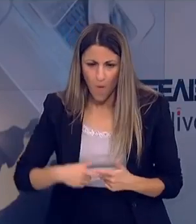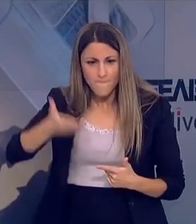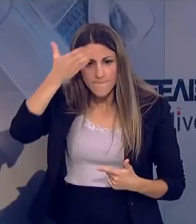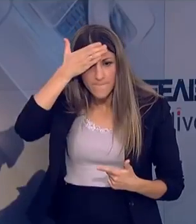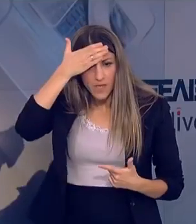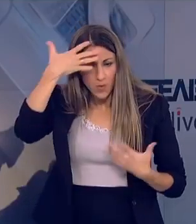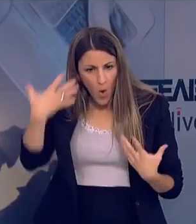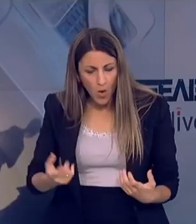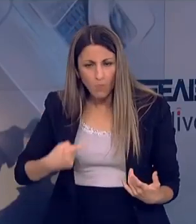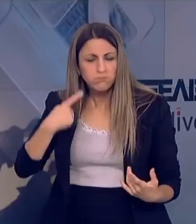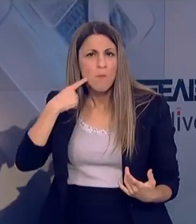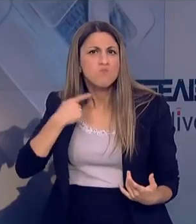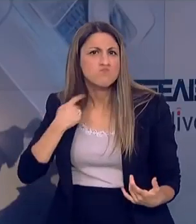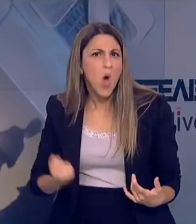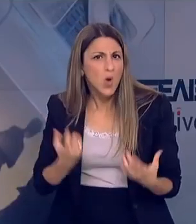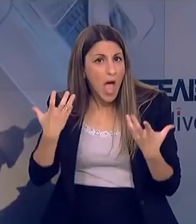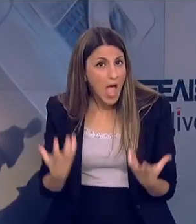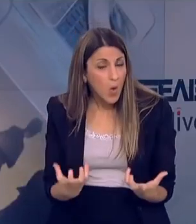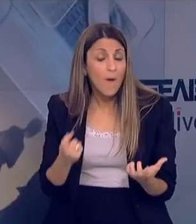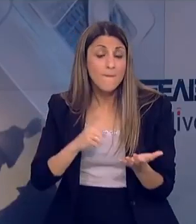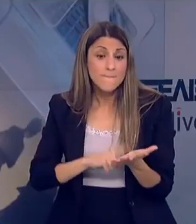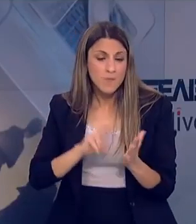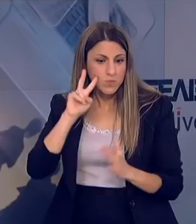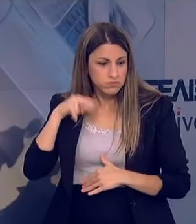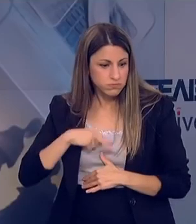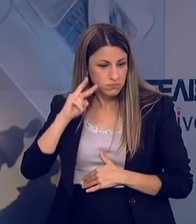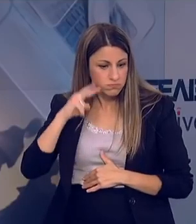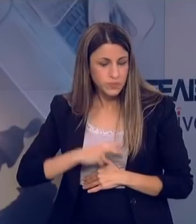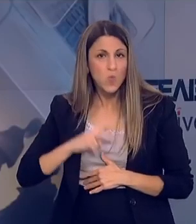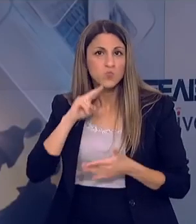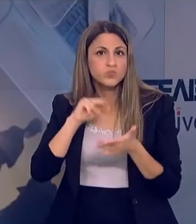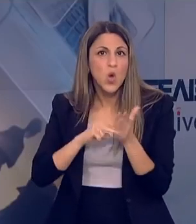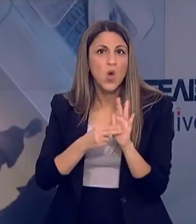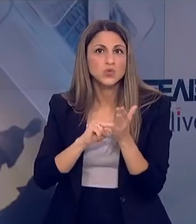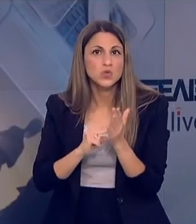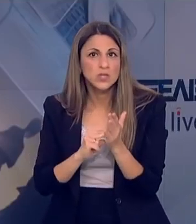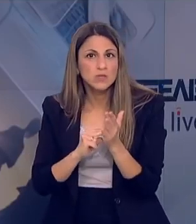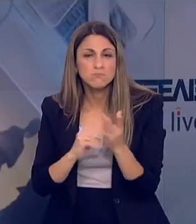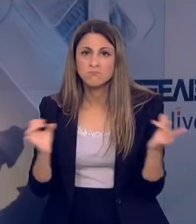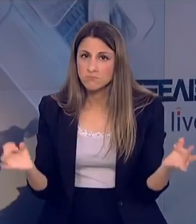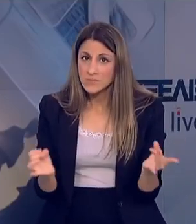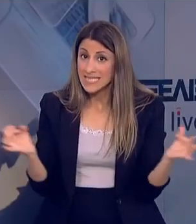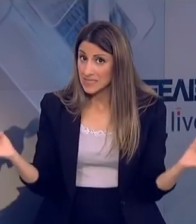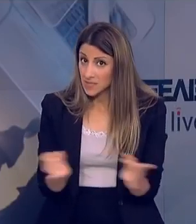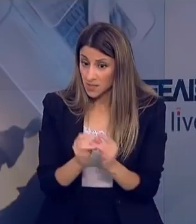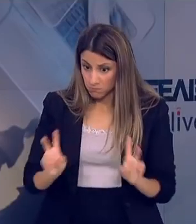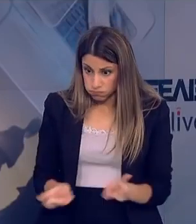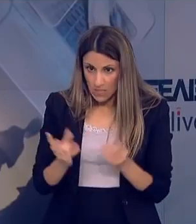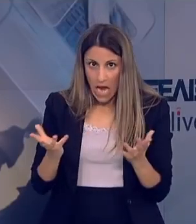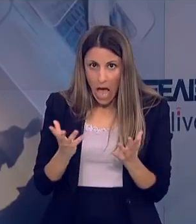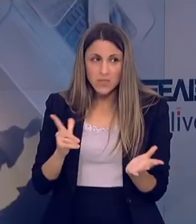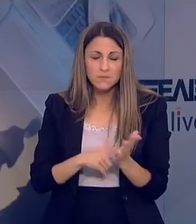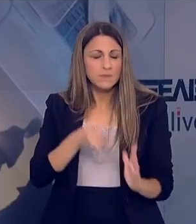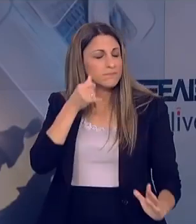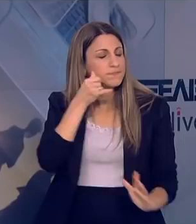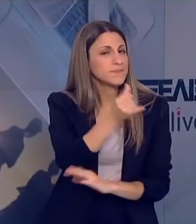συνεχίζεται. Όσο κυκλοφορεί ο ιός, συμπτώματα ίωσης πρέπει να ελέγχονται για την παρουσία του ιού, ώστε να γίνεται η κατάλληλη απομόνωσή μας,